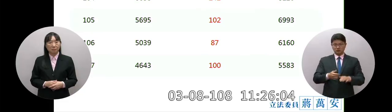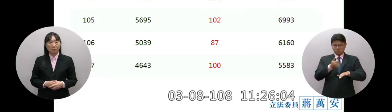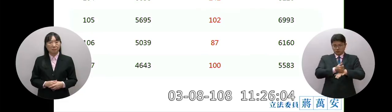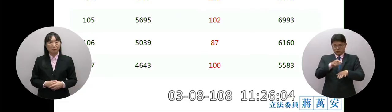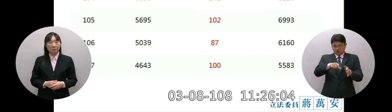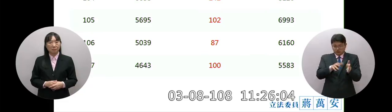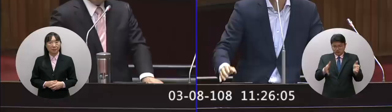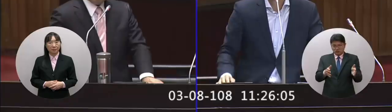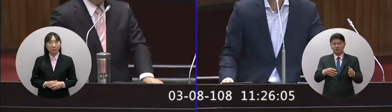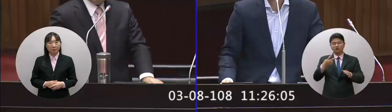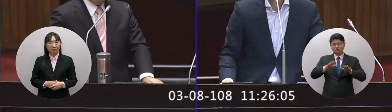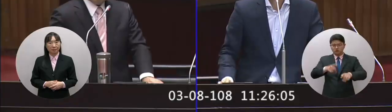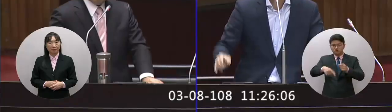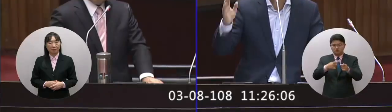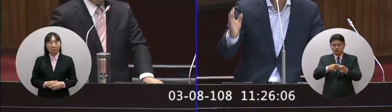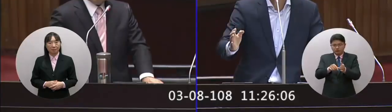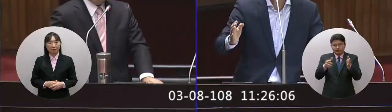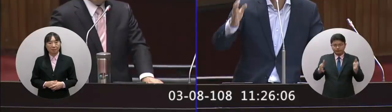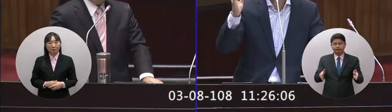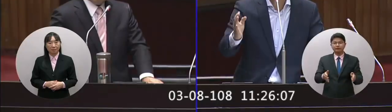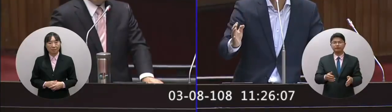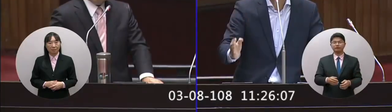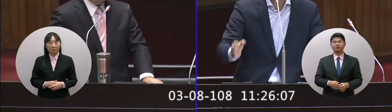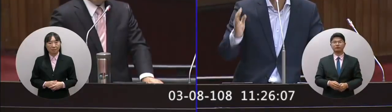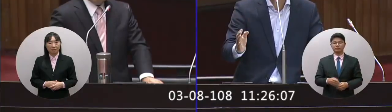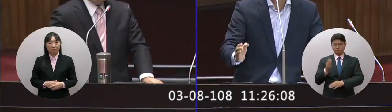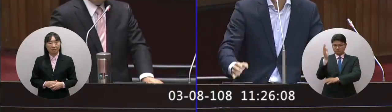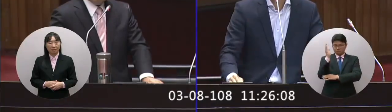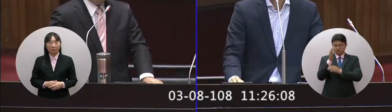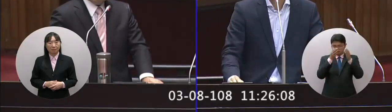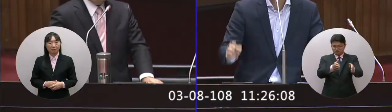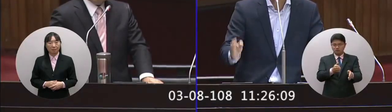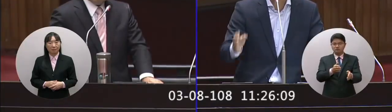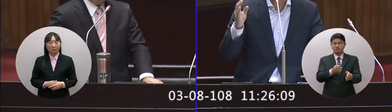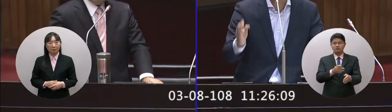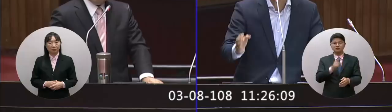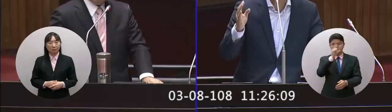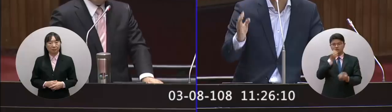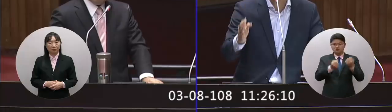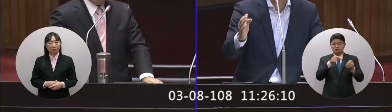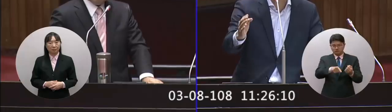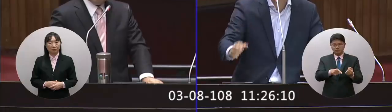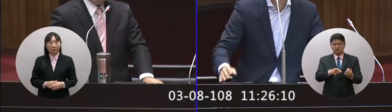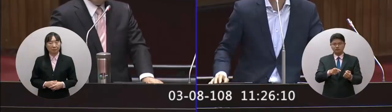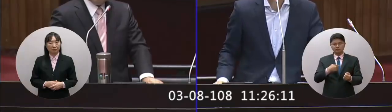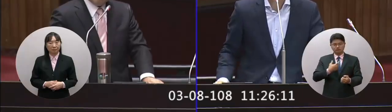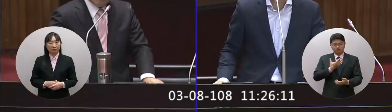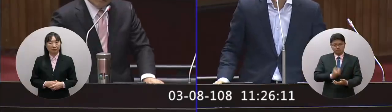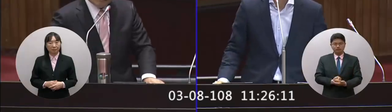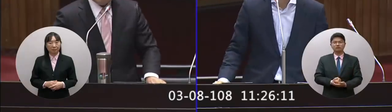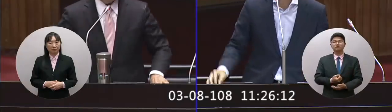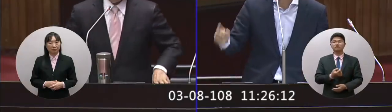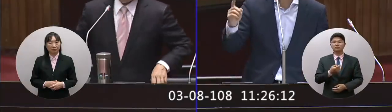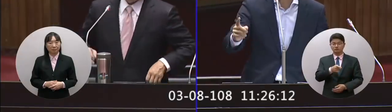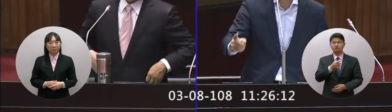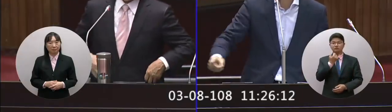或者是至少在今年度，表示政府遏止 或是打击酒驾的决心跟魄力。院